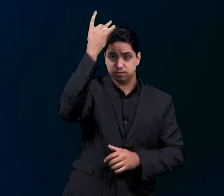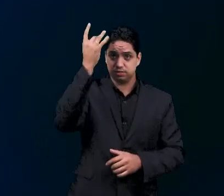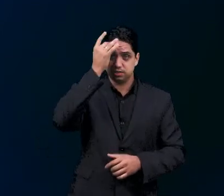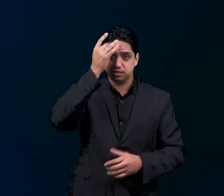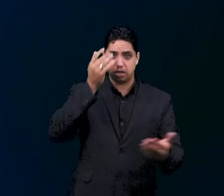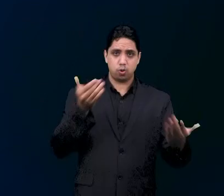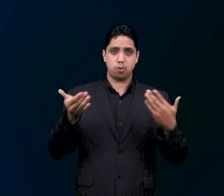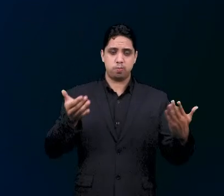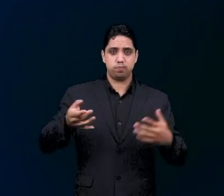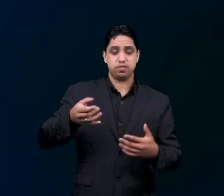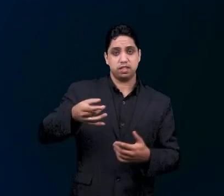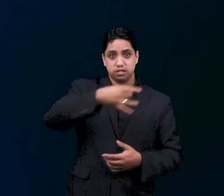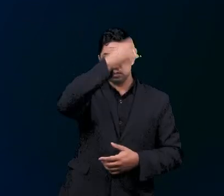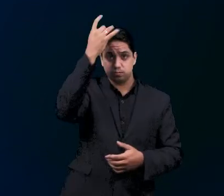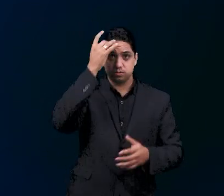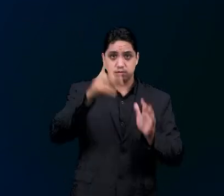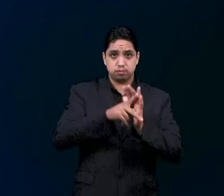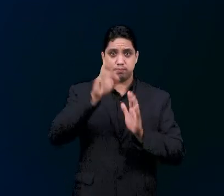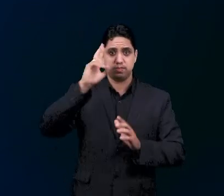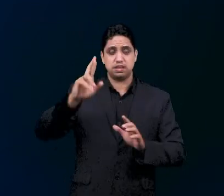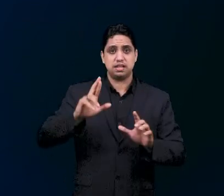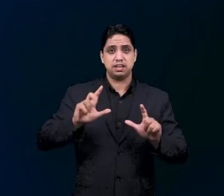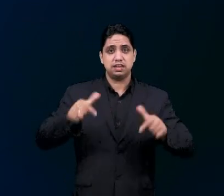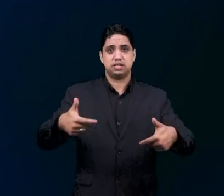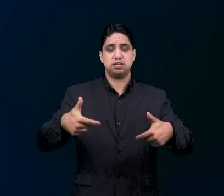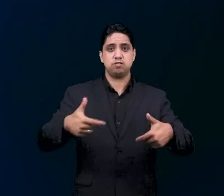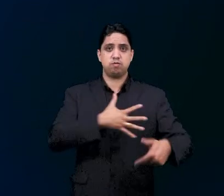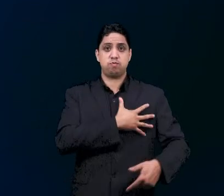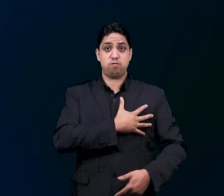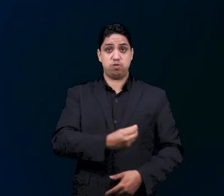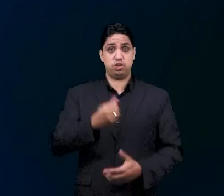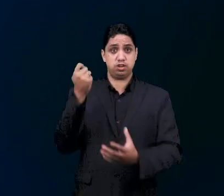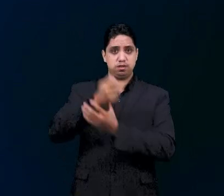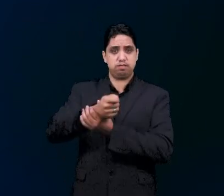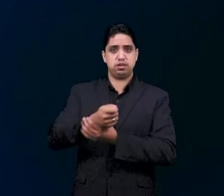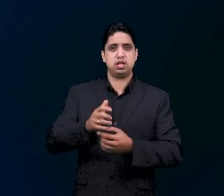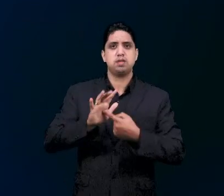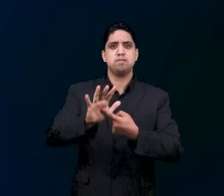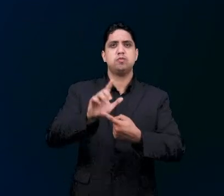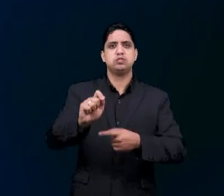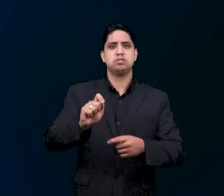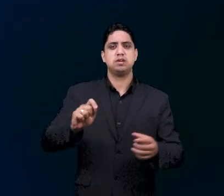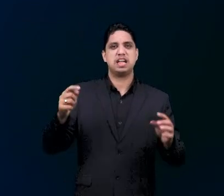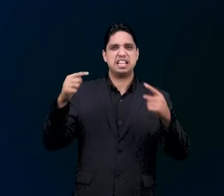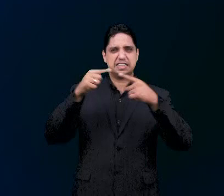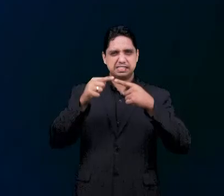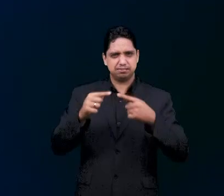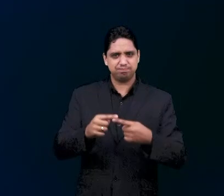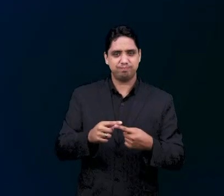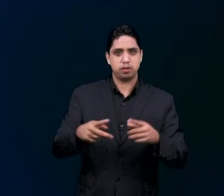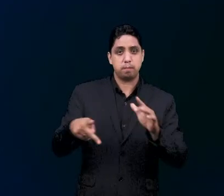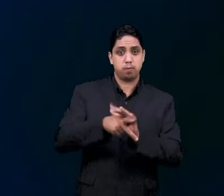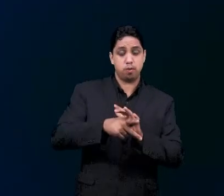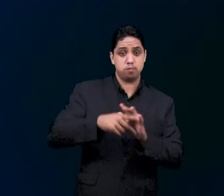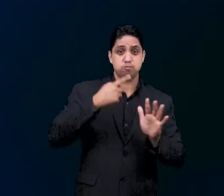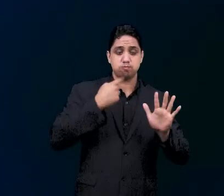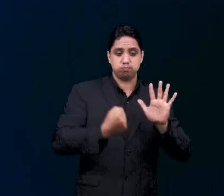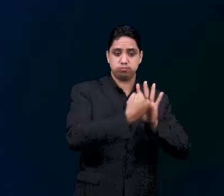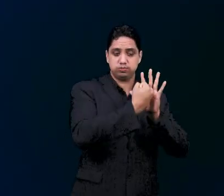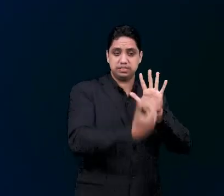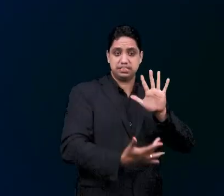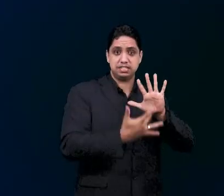sang de Jésus-Christ, Esprit de Dieu, dans l'expression fils d'Abraham, indique le lien de